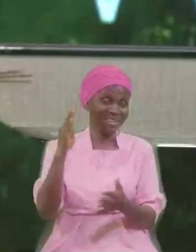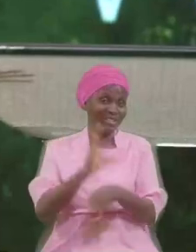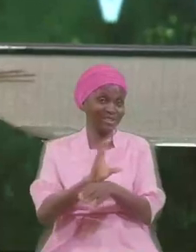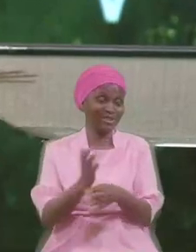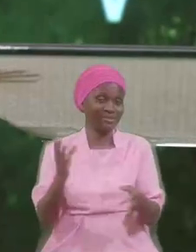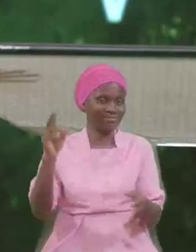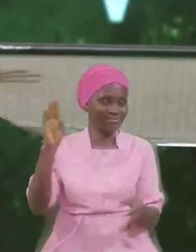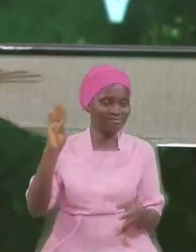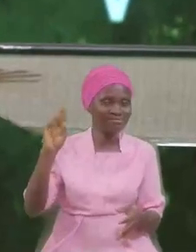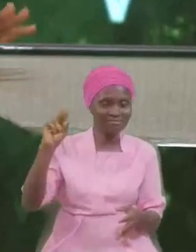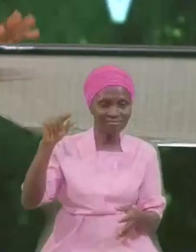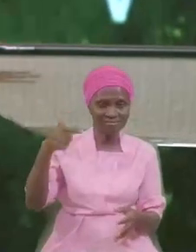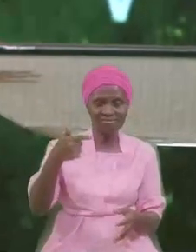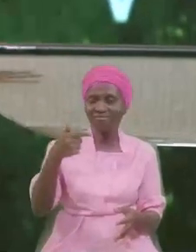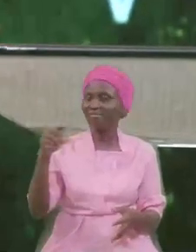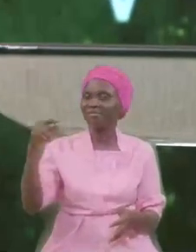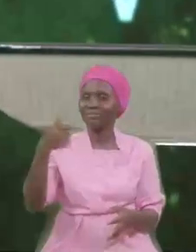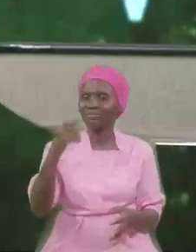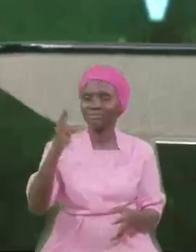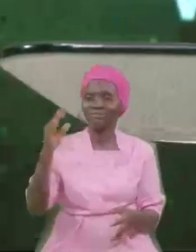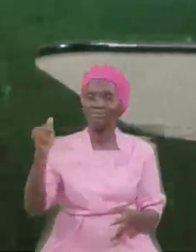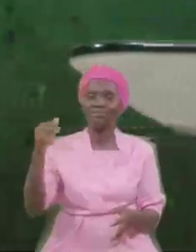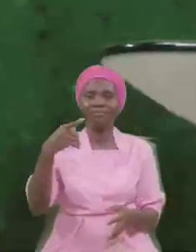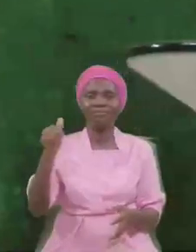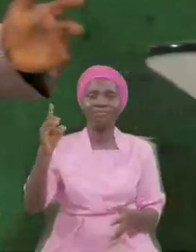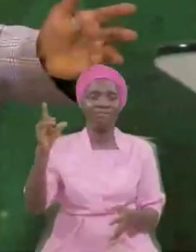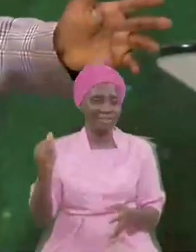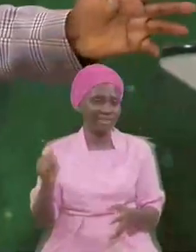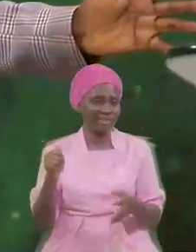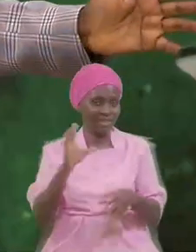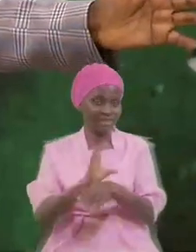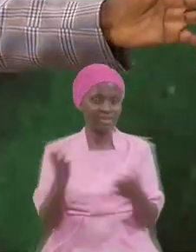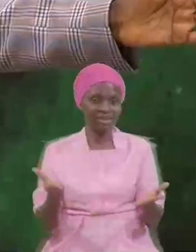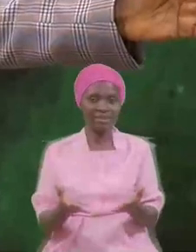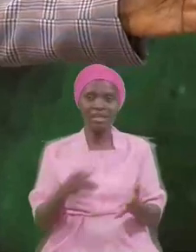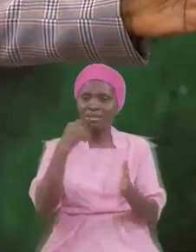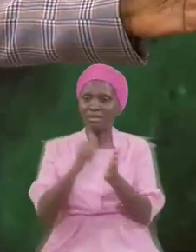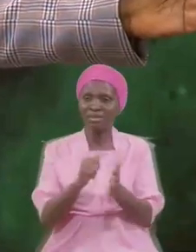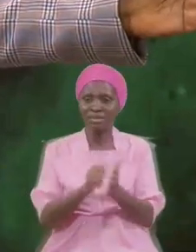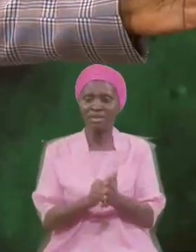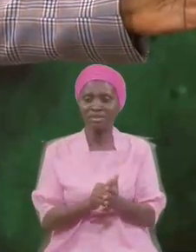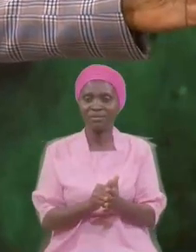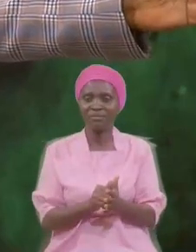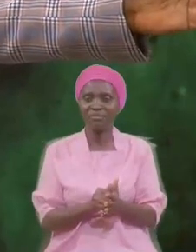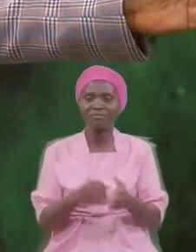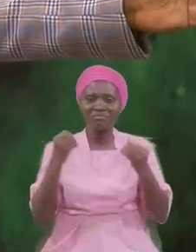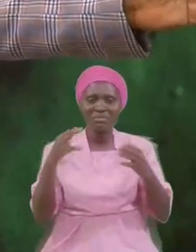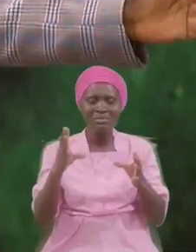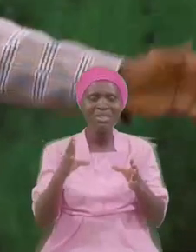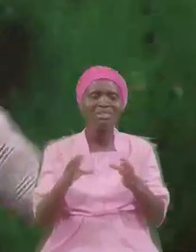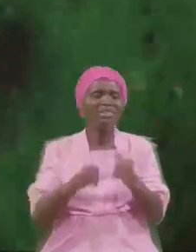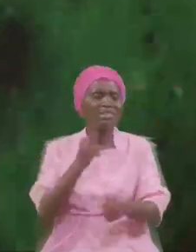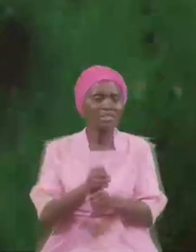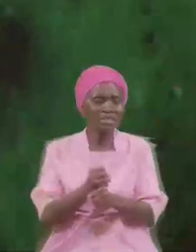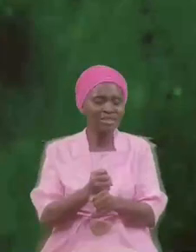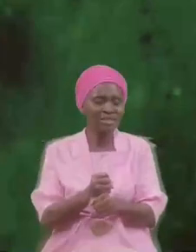dis, mais, qu'est-ce que tu cherches? Et que je suis marié, il m'a donné beau, il m'a dit, qu'est-ce que c'est? Il s'est marié,